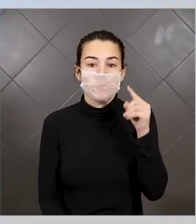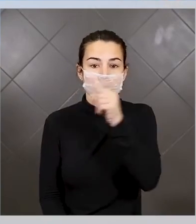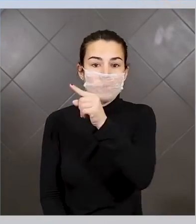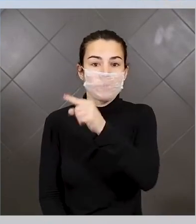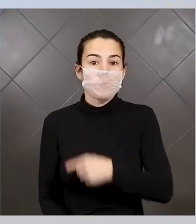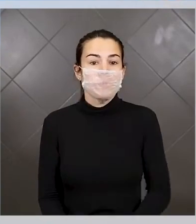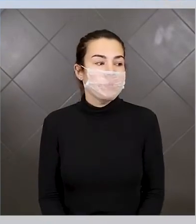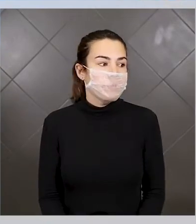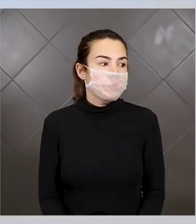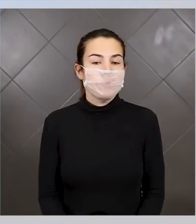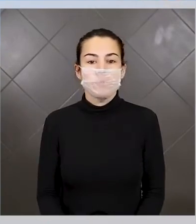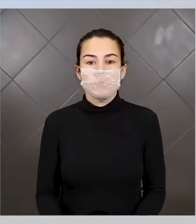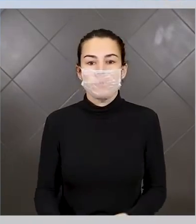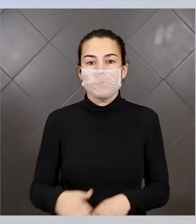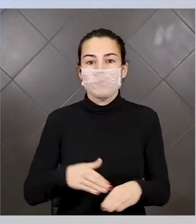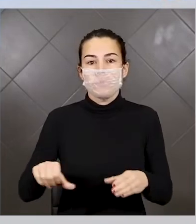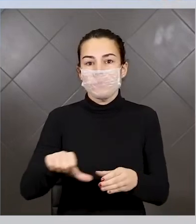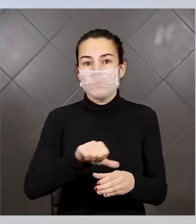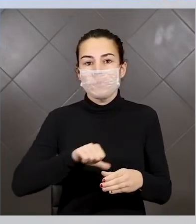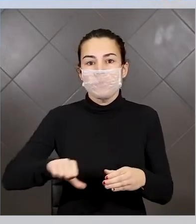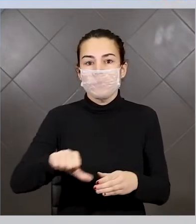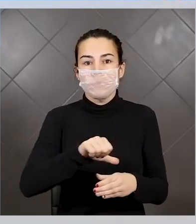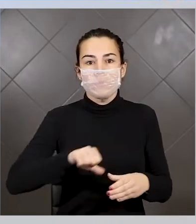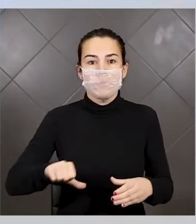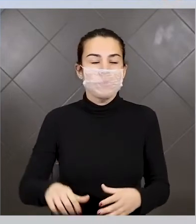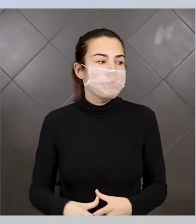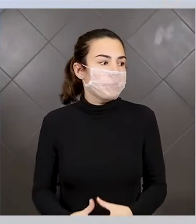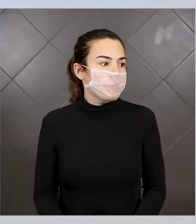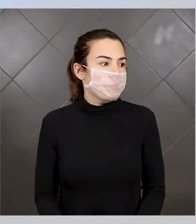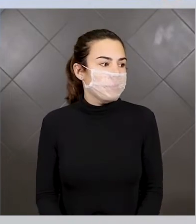Per banyar-los, a la cobertura el que hem fet ha estat afegir-li